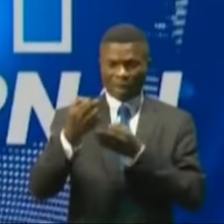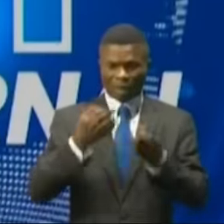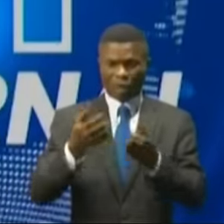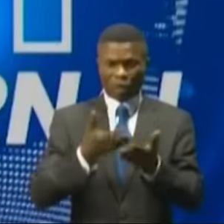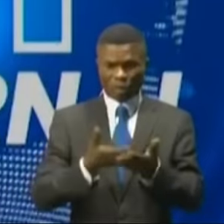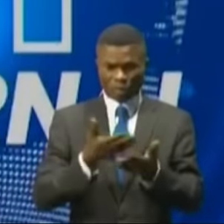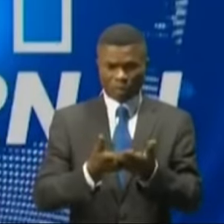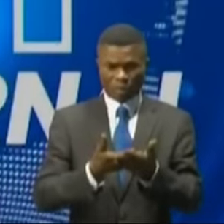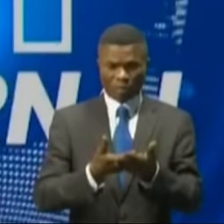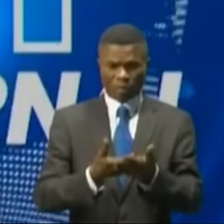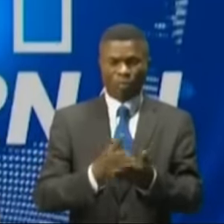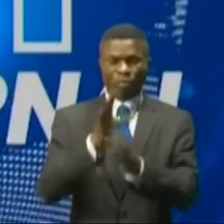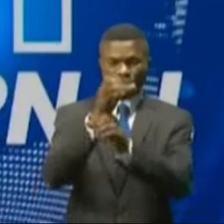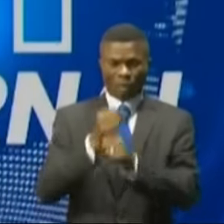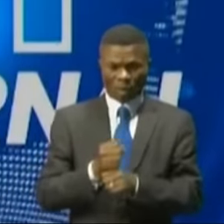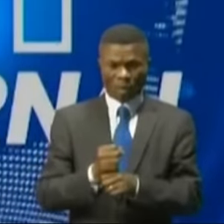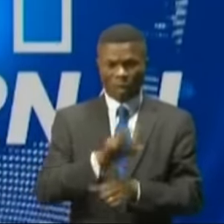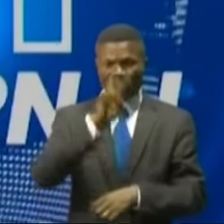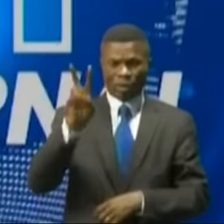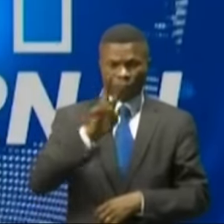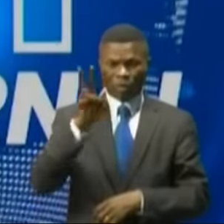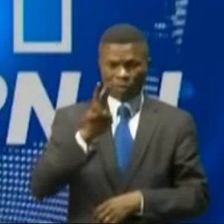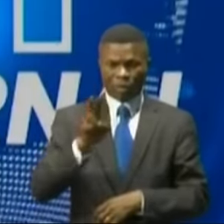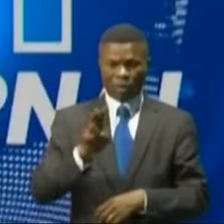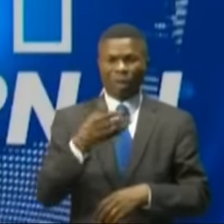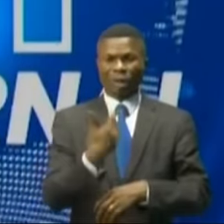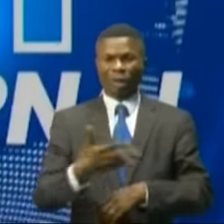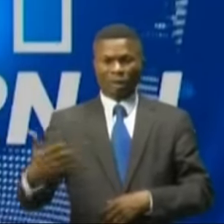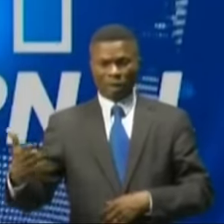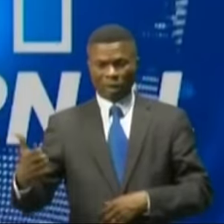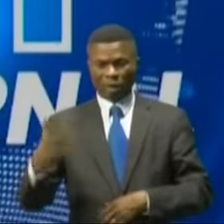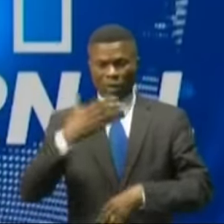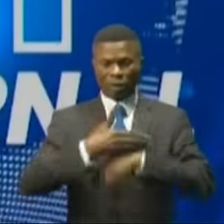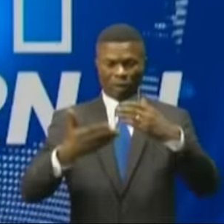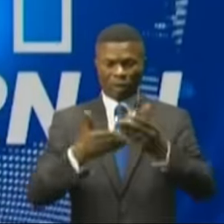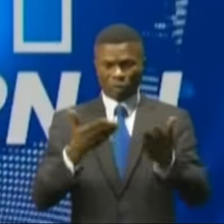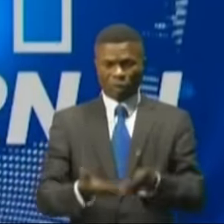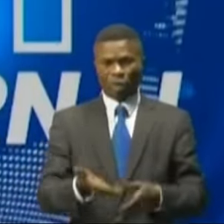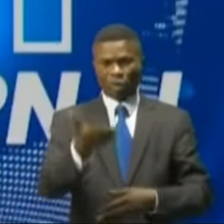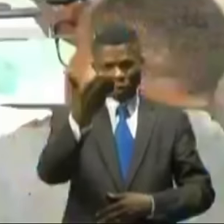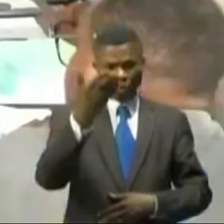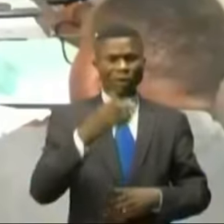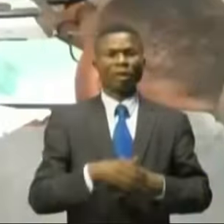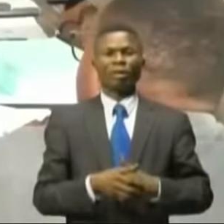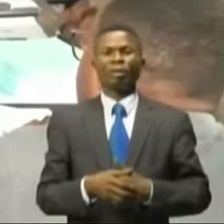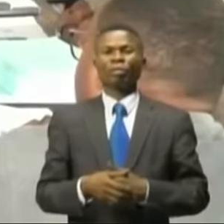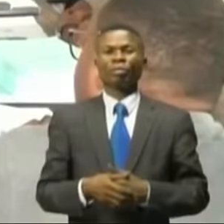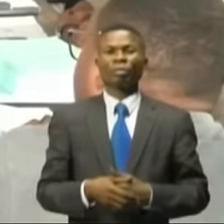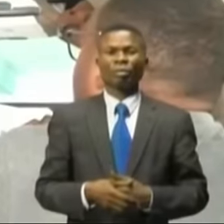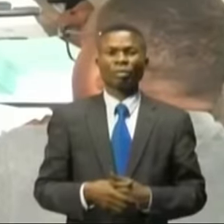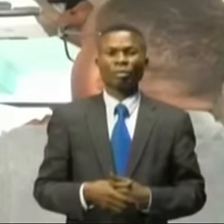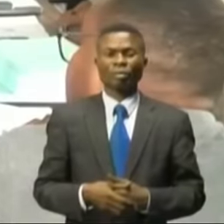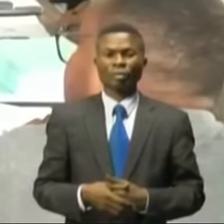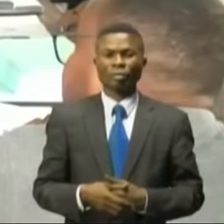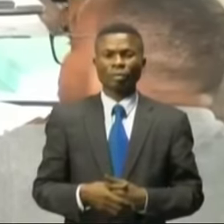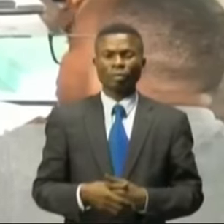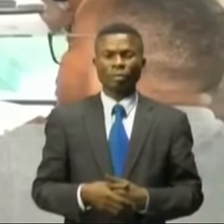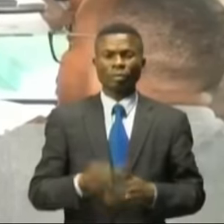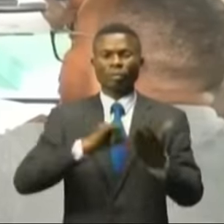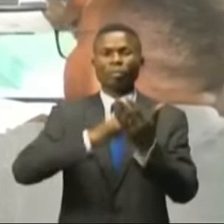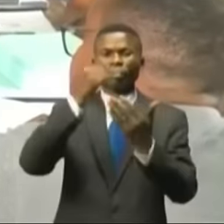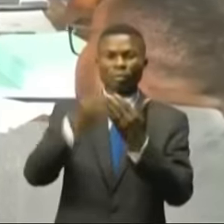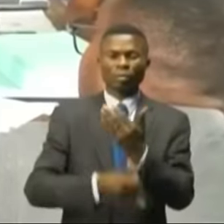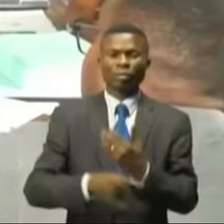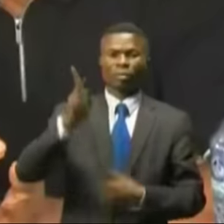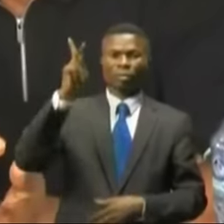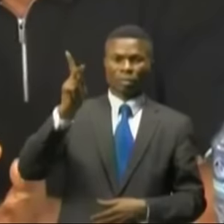provisoirement, réceptionné vendredi les infrastructures. Edi Chala, reportage. Le projet Kintsuka